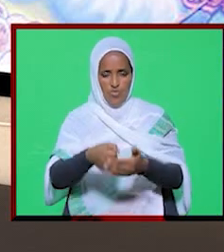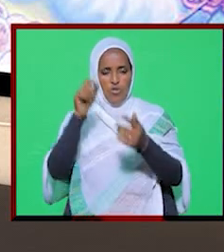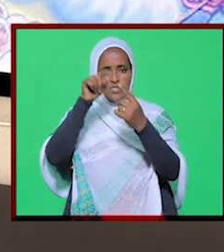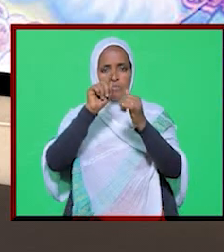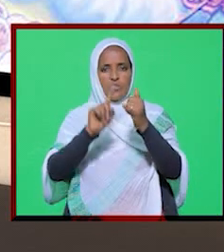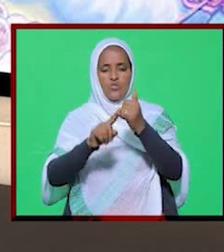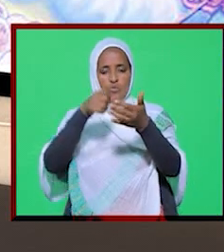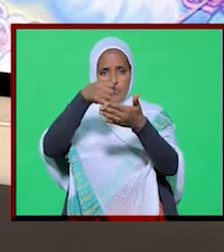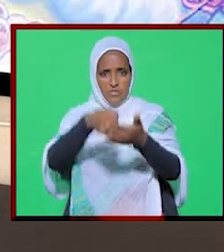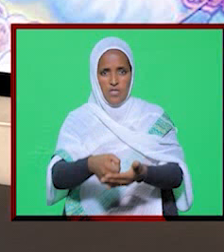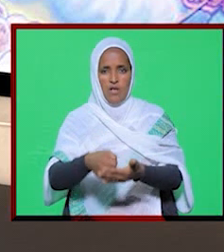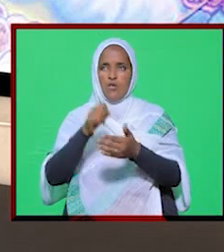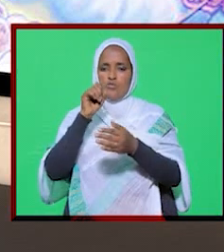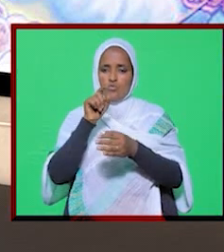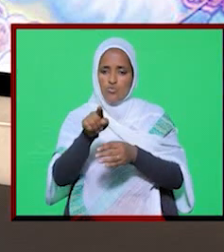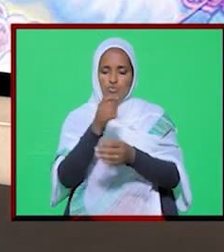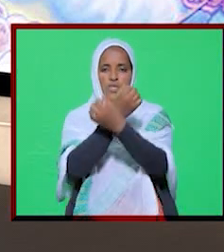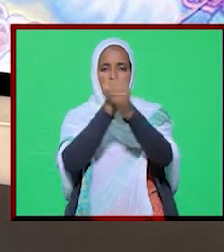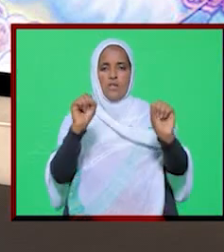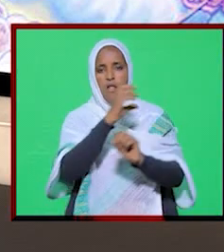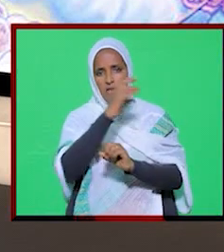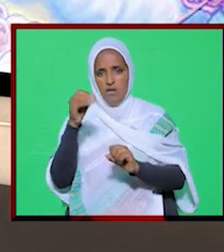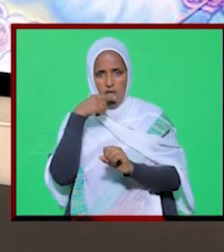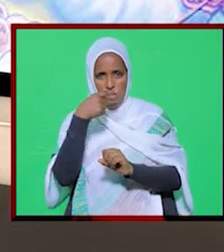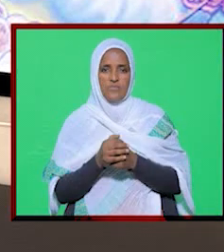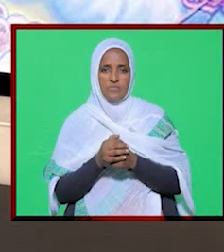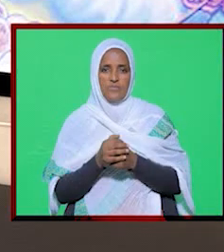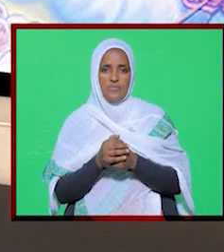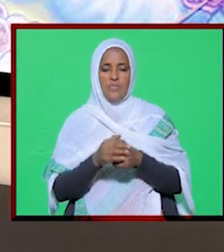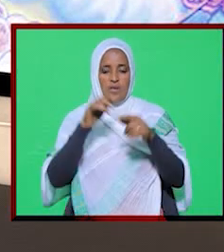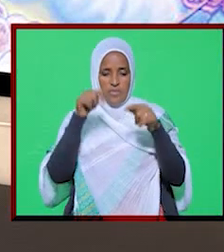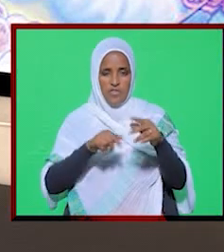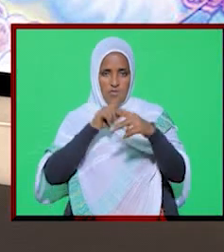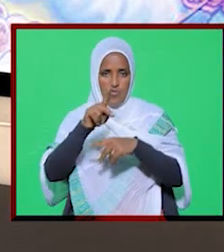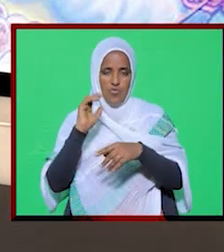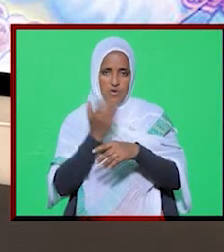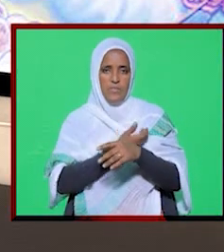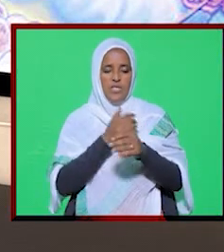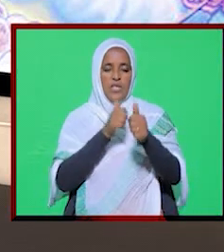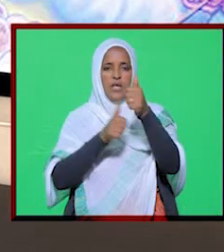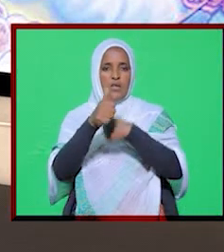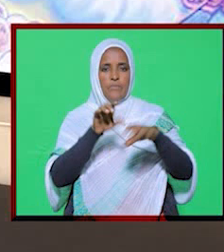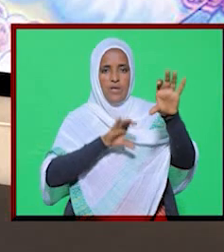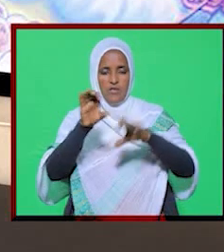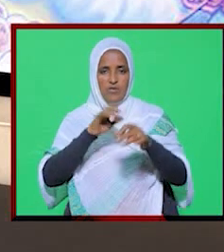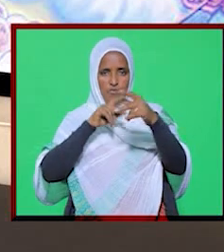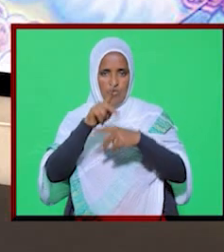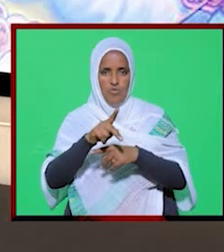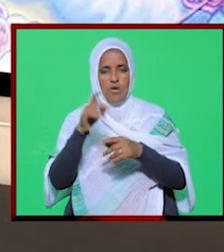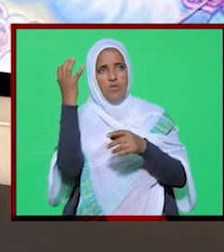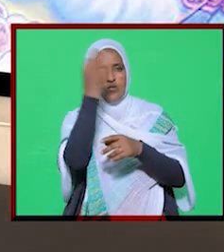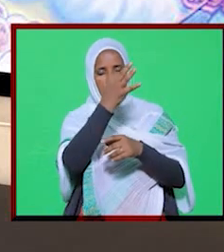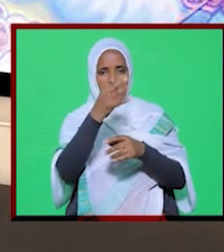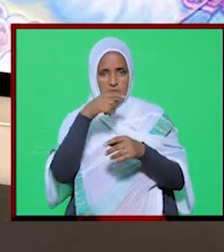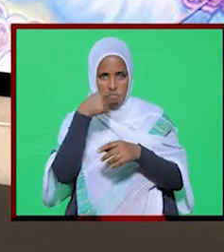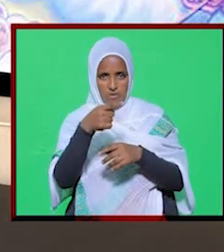ጽኑ እስከመጨረሻው የሚጸና እርሱ ይድናልና ይላል በዛሬው መርሃ ግብራችን ቀዳሚ ያደረግነው መርሃ ግብር አውደ